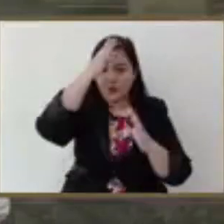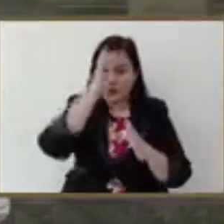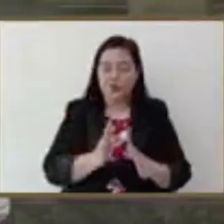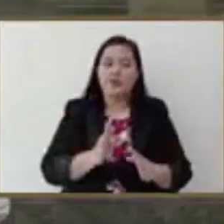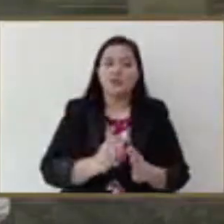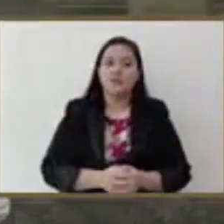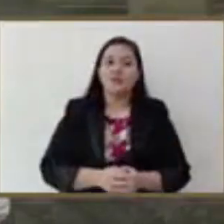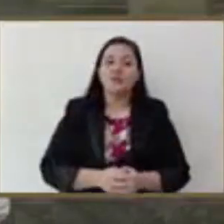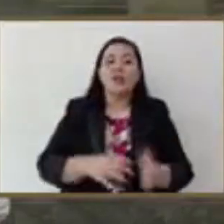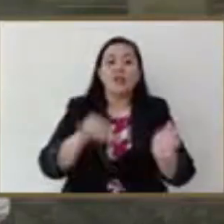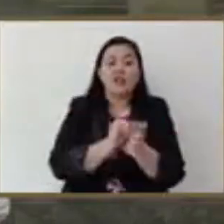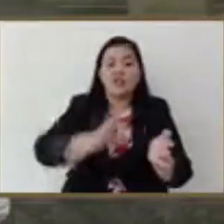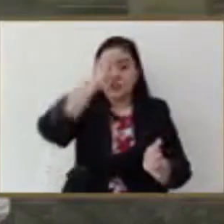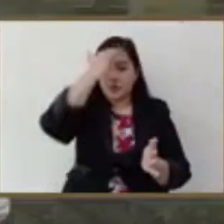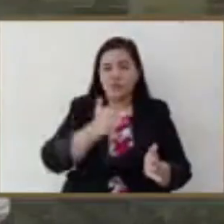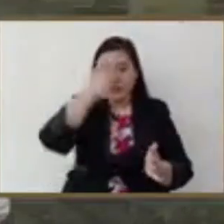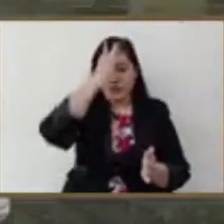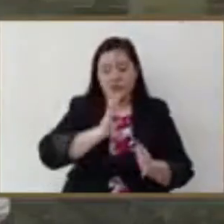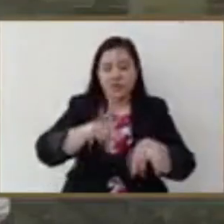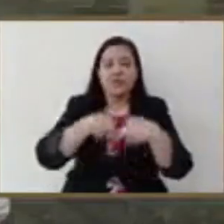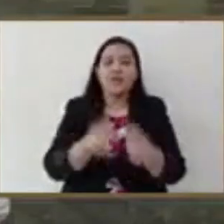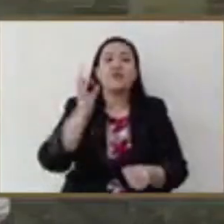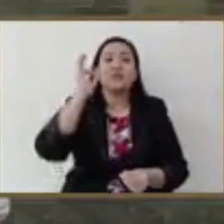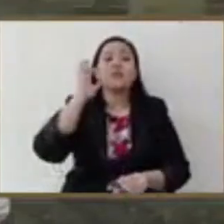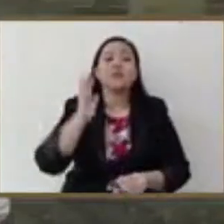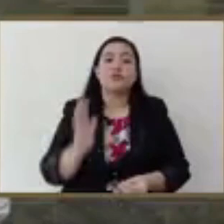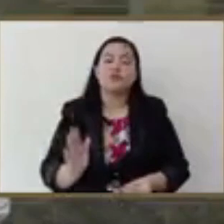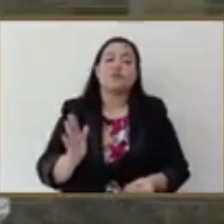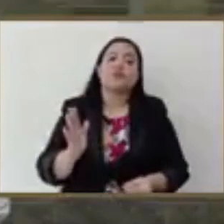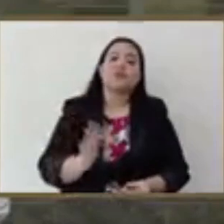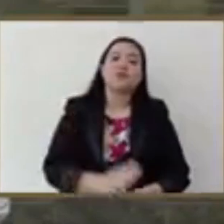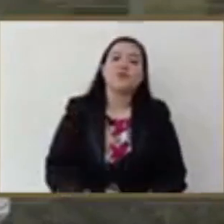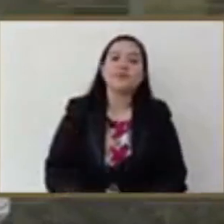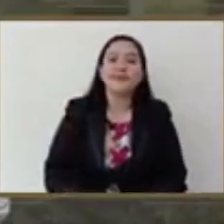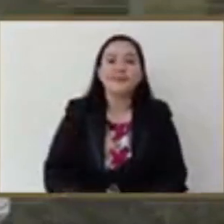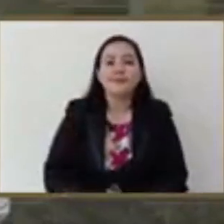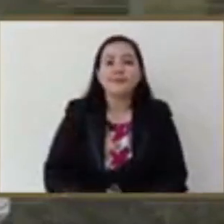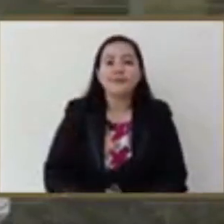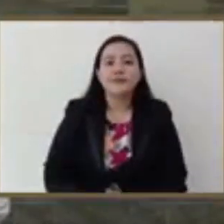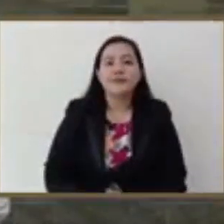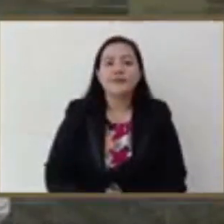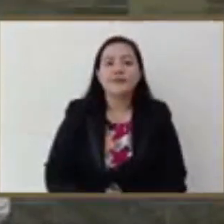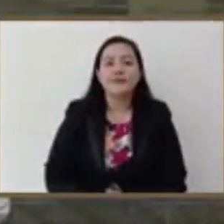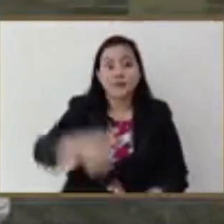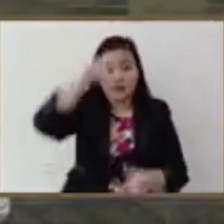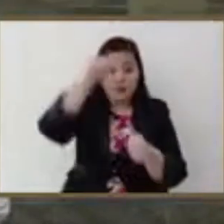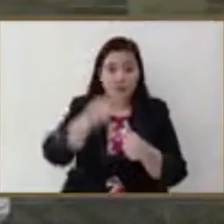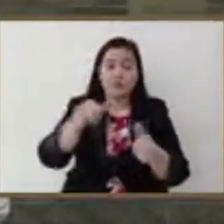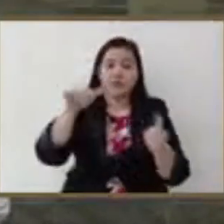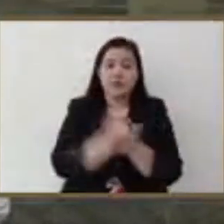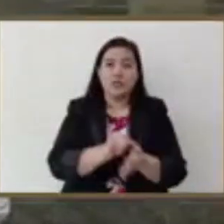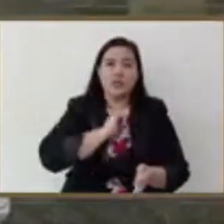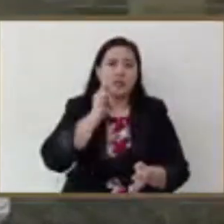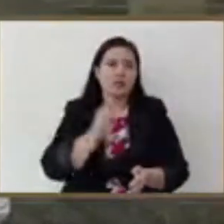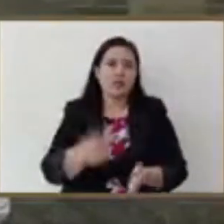preacher, nandiyan yung kanyang salita. Kung natandaan niyo po yung sinabi ko sa inyo noong mga nakaraan, na ang church ay katiwala at